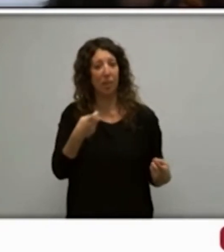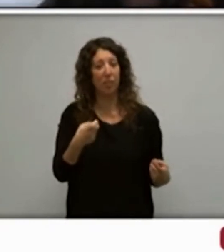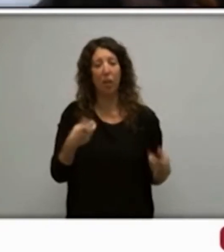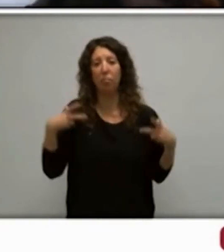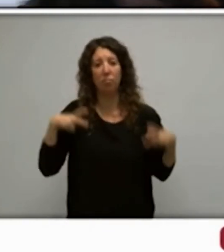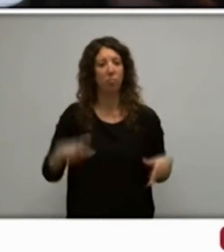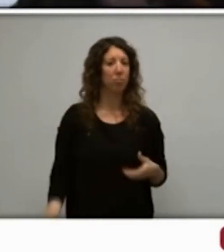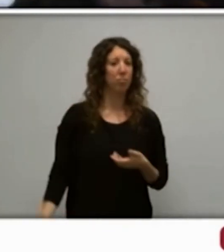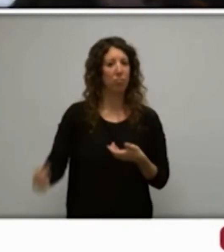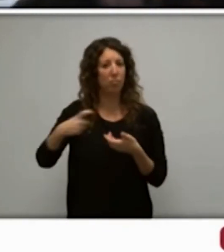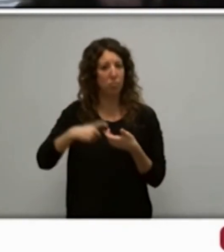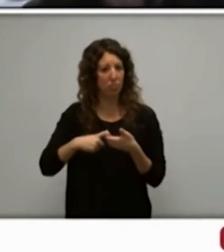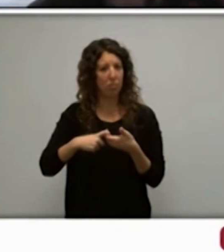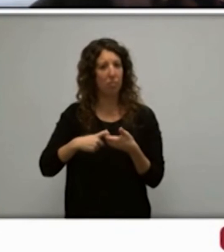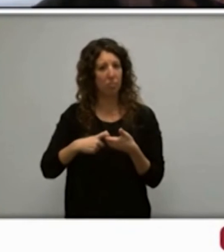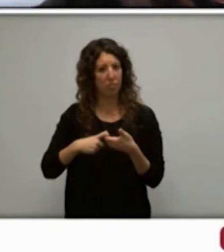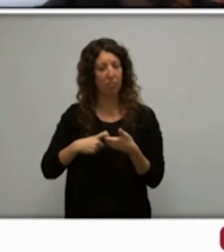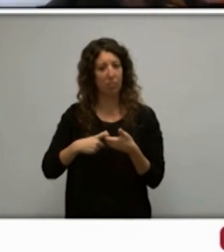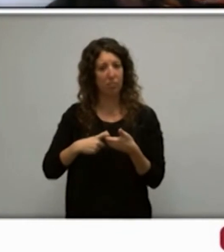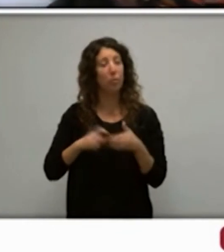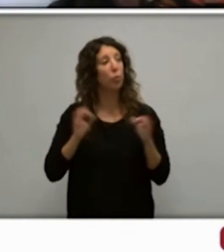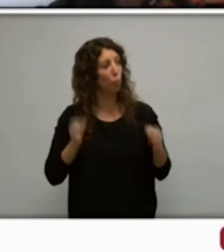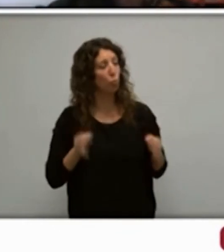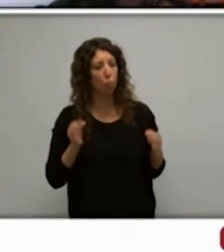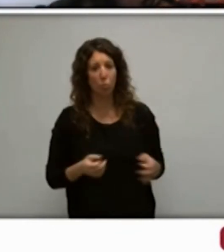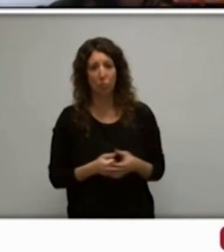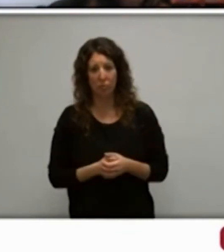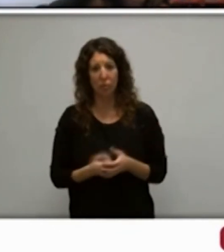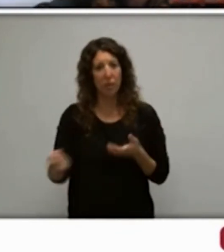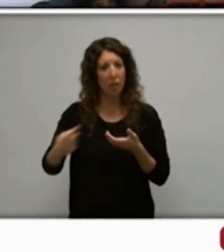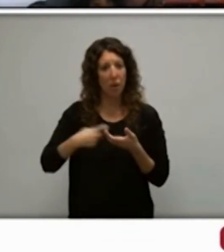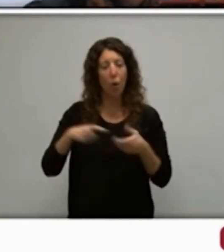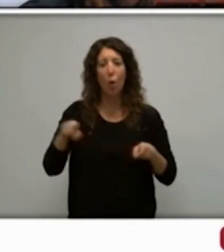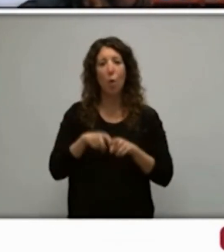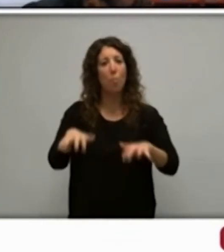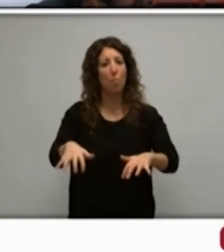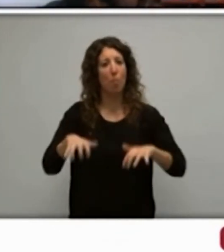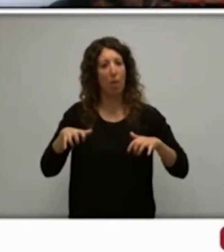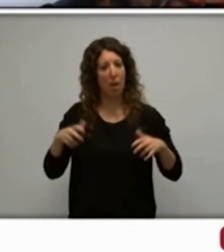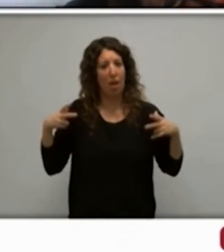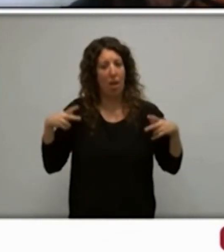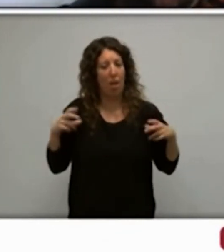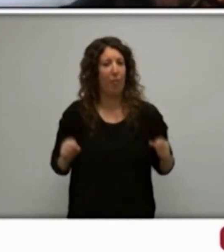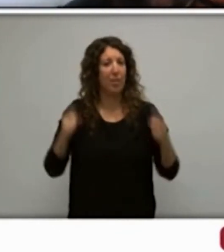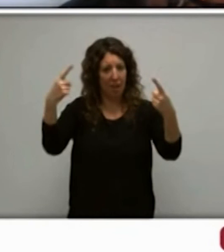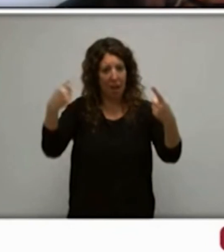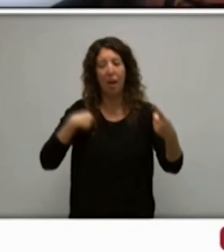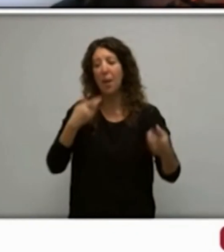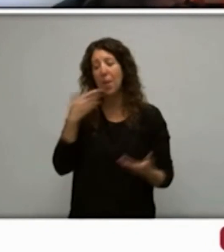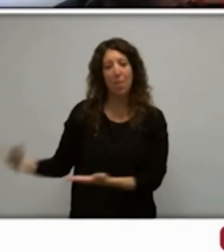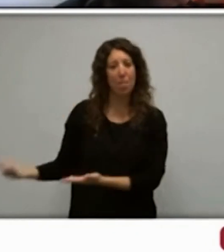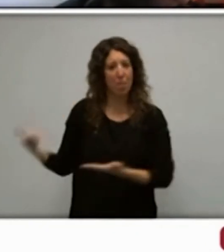s'incorpora ara mateix, no?, a formar part del ple, donar-li la benvinguda en nom de tots